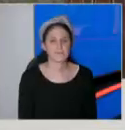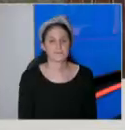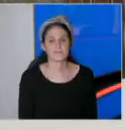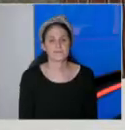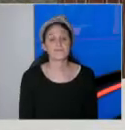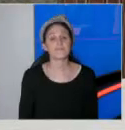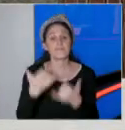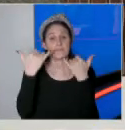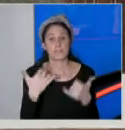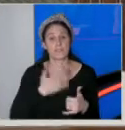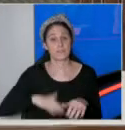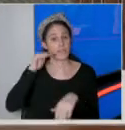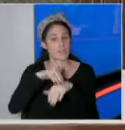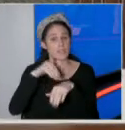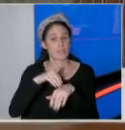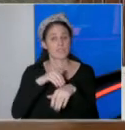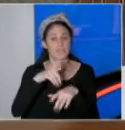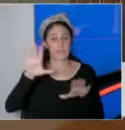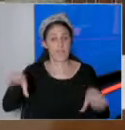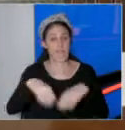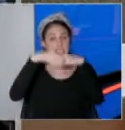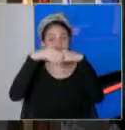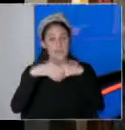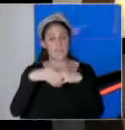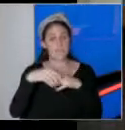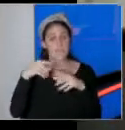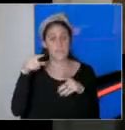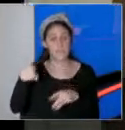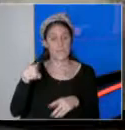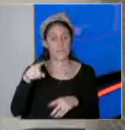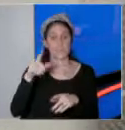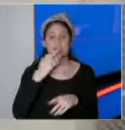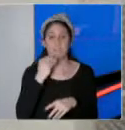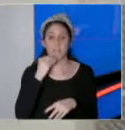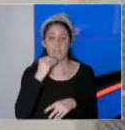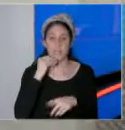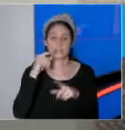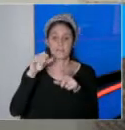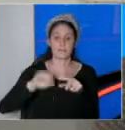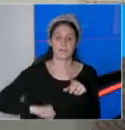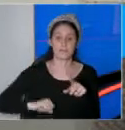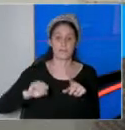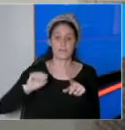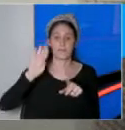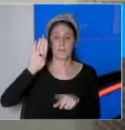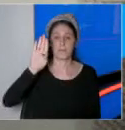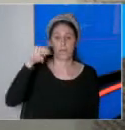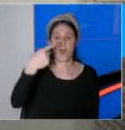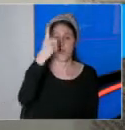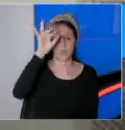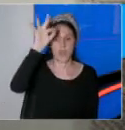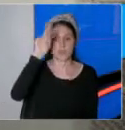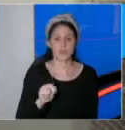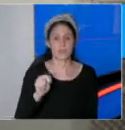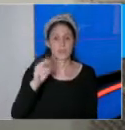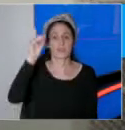תודה. עכשיו אנחנו רוצים להתעדכן בעניין ההסכם שנחתם בין ישראל לבהוטן, שפורסם בשבוע שעבר. שלום למיכאל רונן, ראש חטיבת הודו